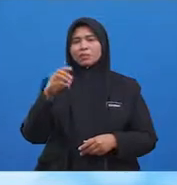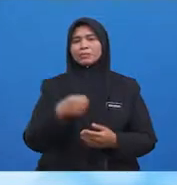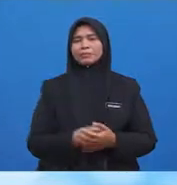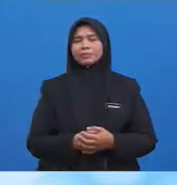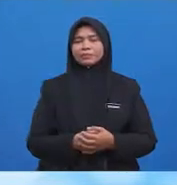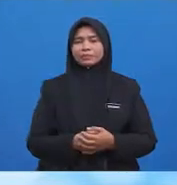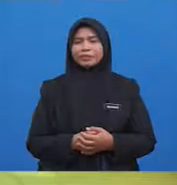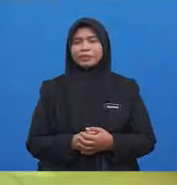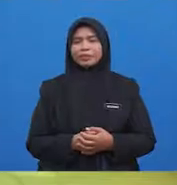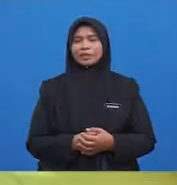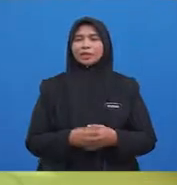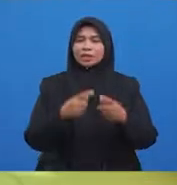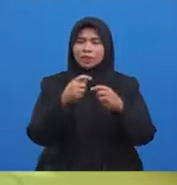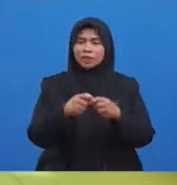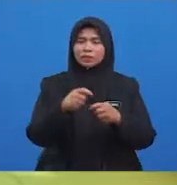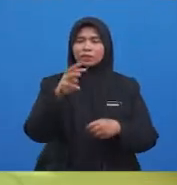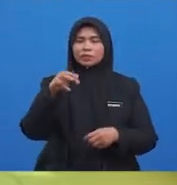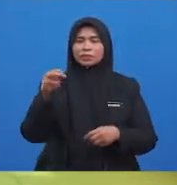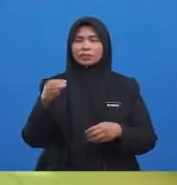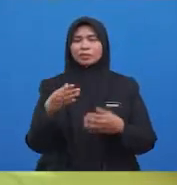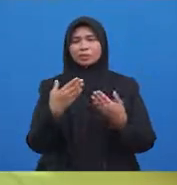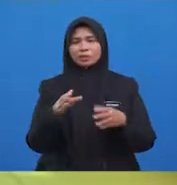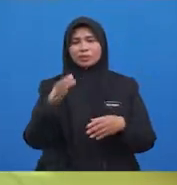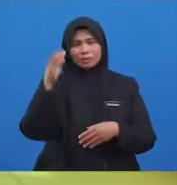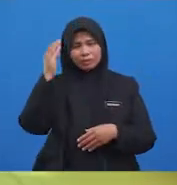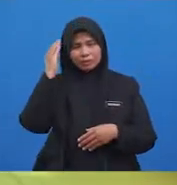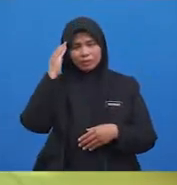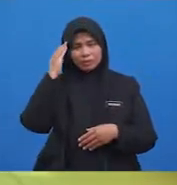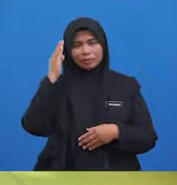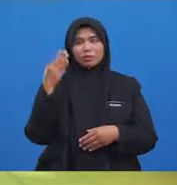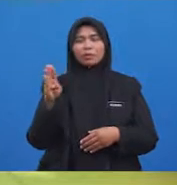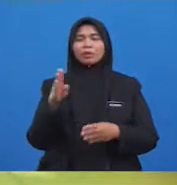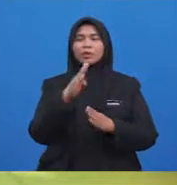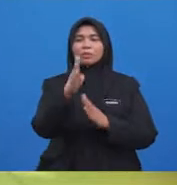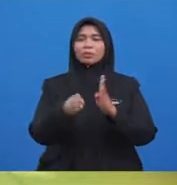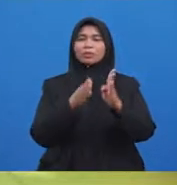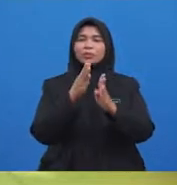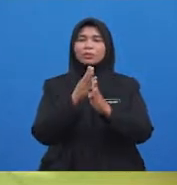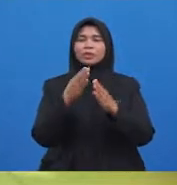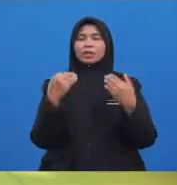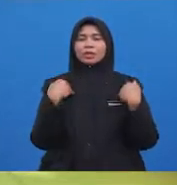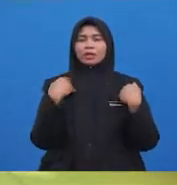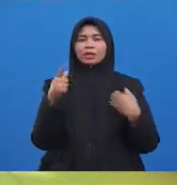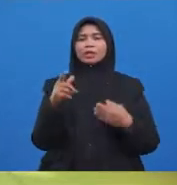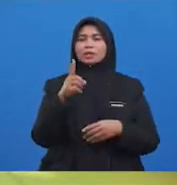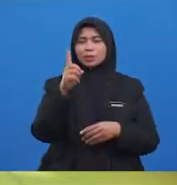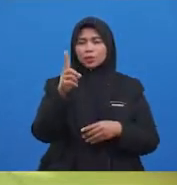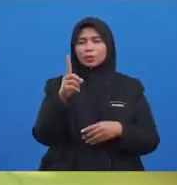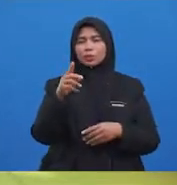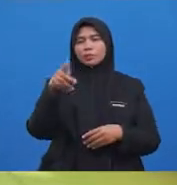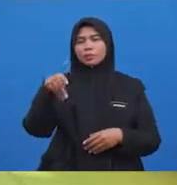bumi tentu murid-murid sedia maklum bahwa bumi merupakan satu-satunya planet